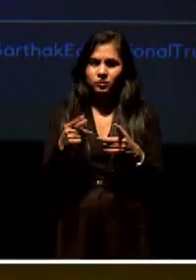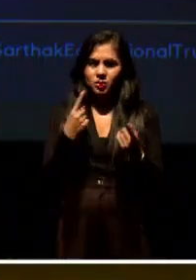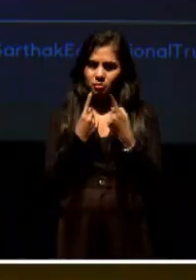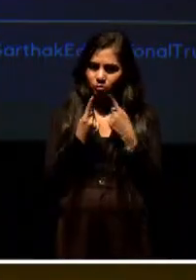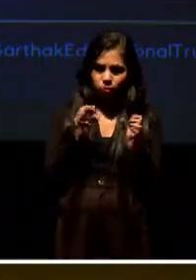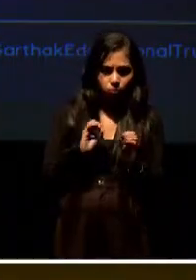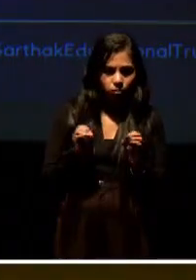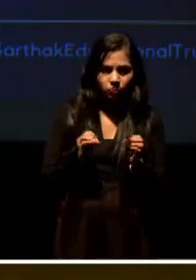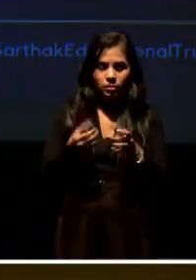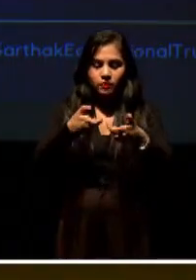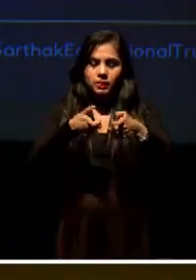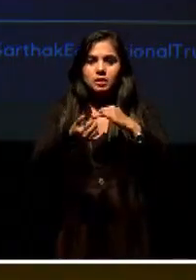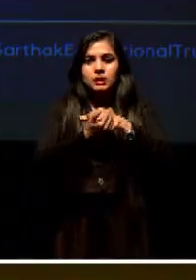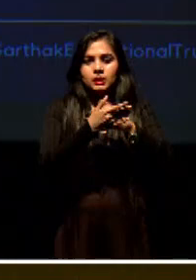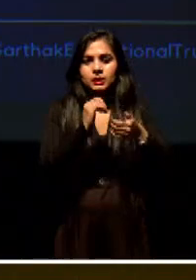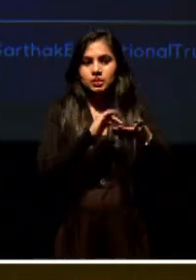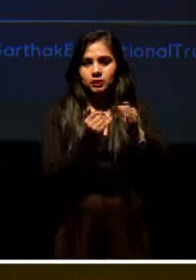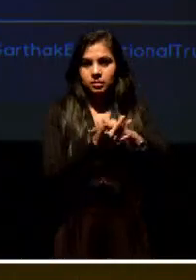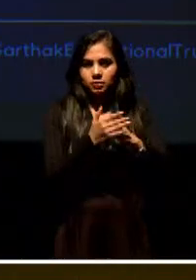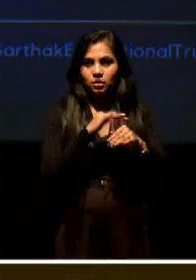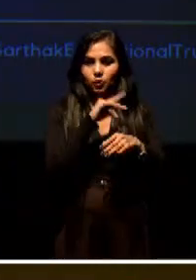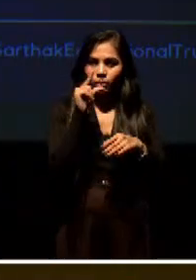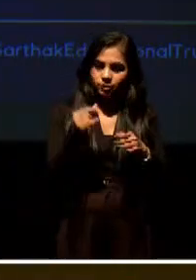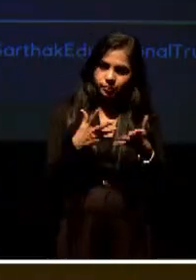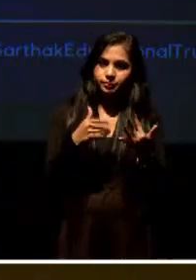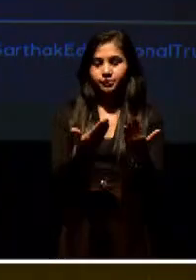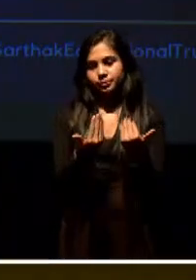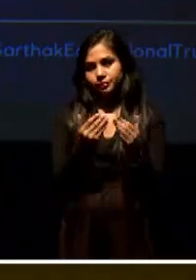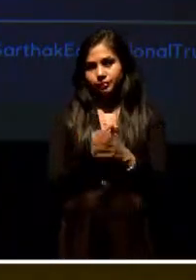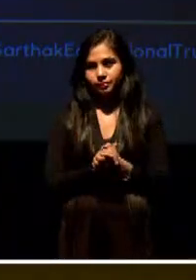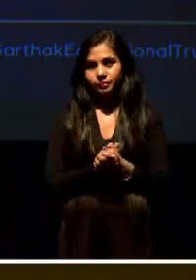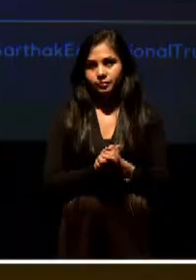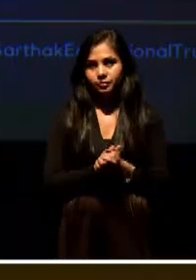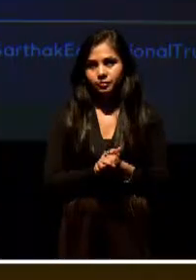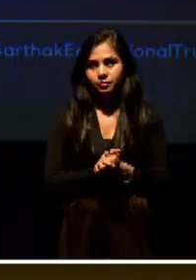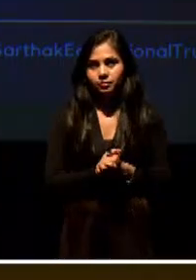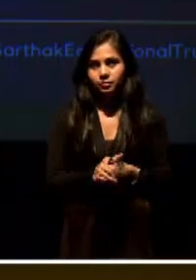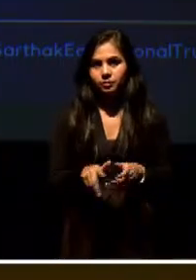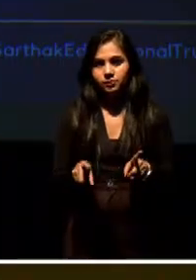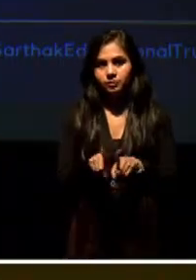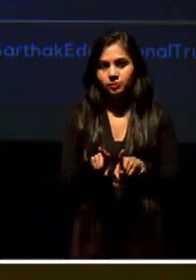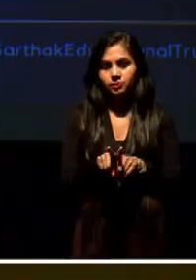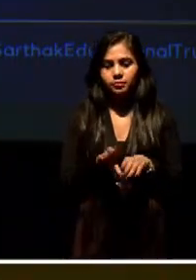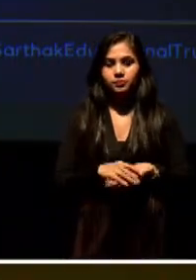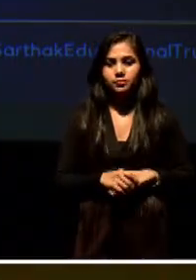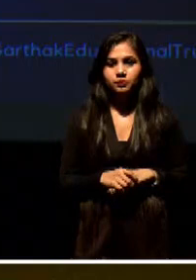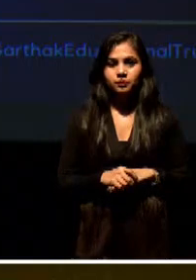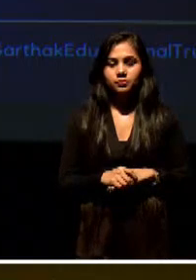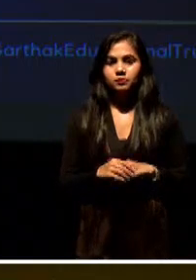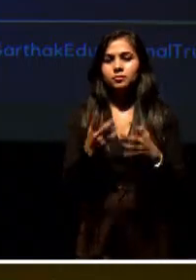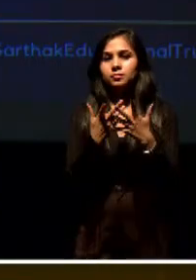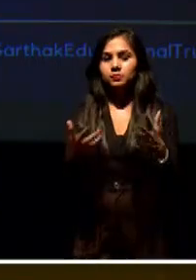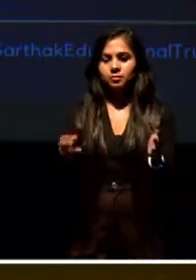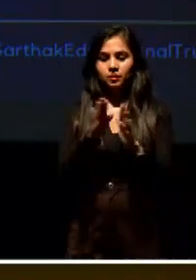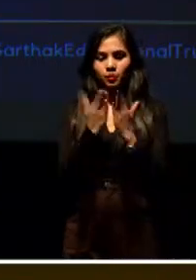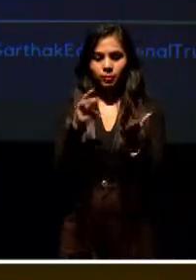वो चैट करके, व्हाट्सएप में टेक्स्ट चैट करके भी ले सकते हैं। इसी तरह से कोई भी बुक्स पढ़नी